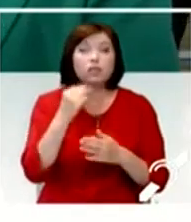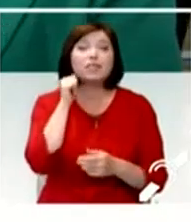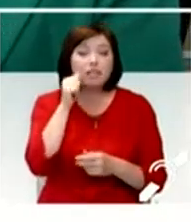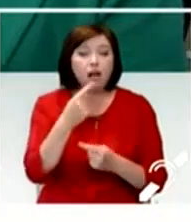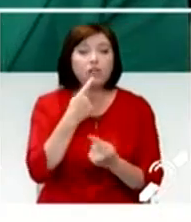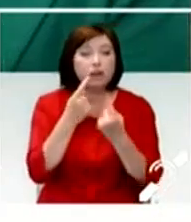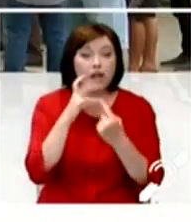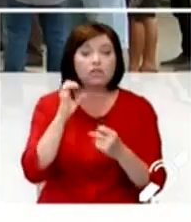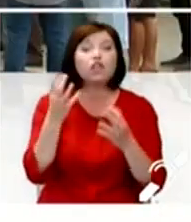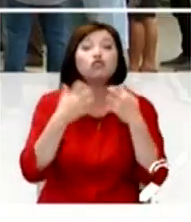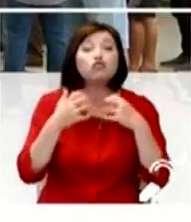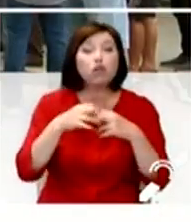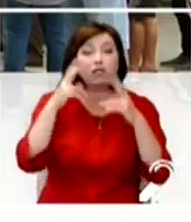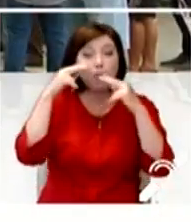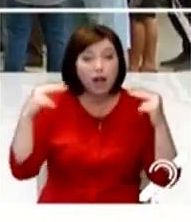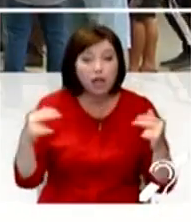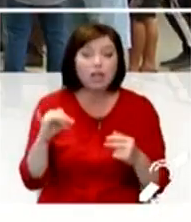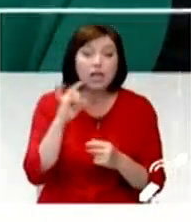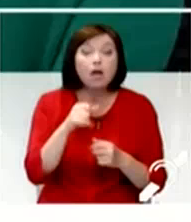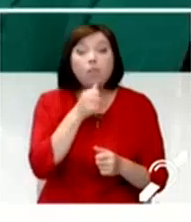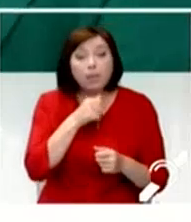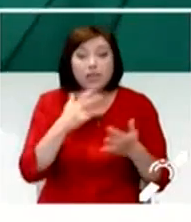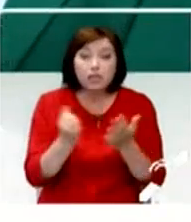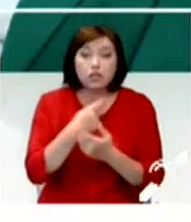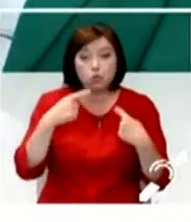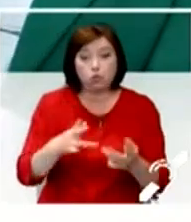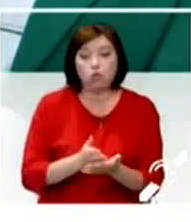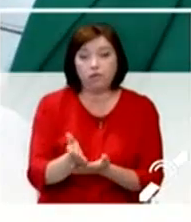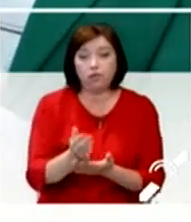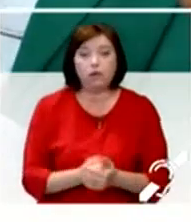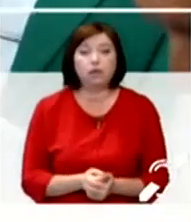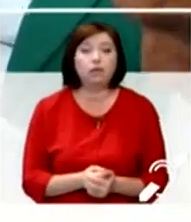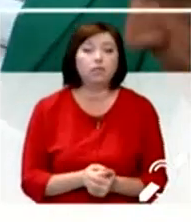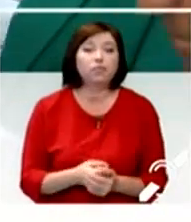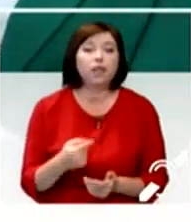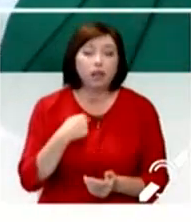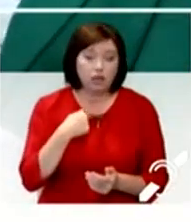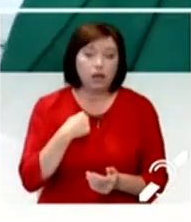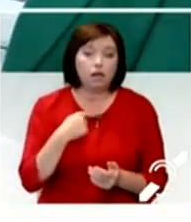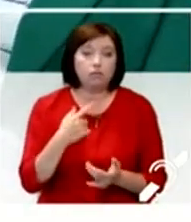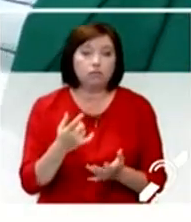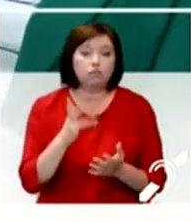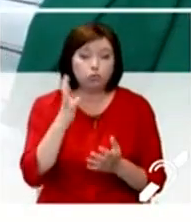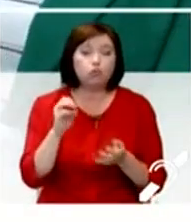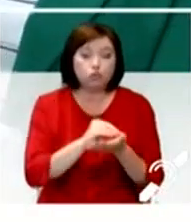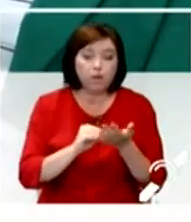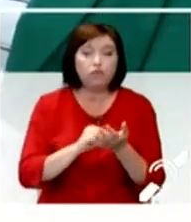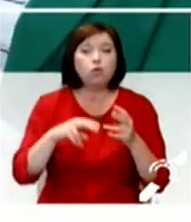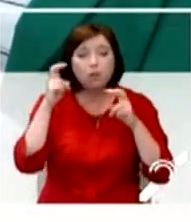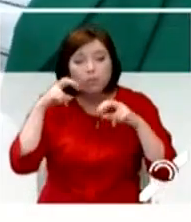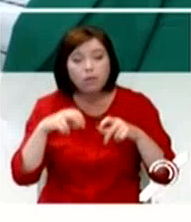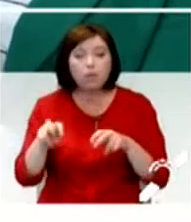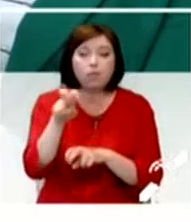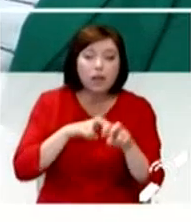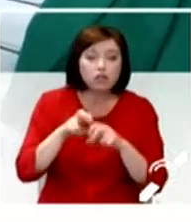reprezentanții Curții de Conturi și va încerca să găsească o soluție. Vom avea o discuție la prima oră la minister împreună cu AIPA să verificăm încă o dată